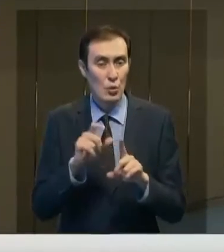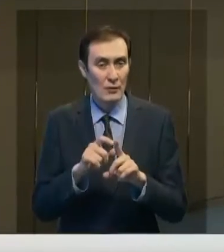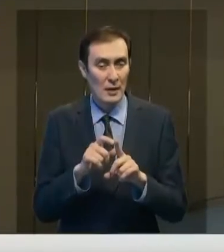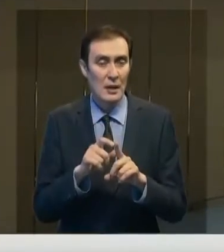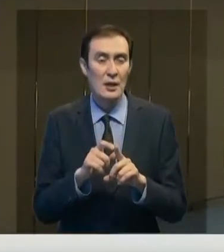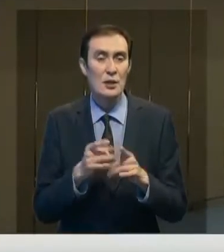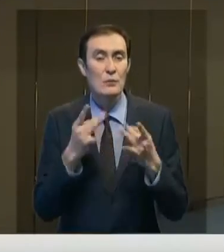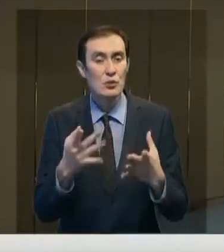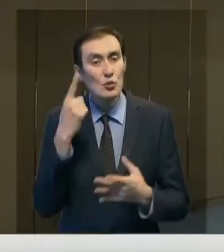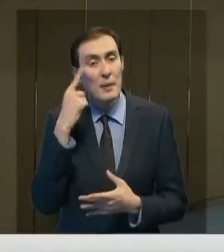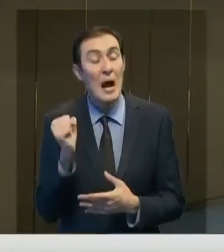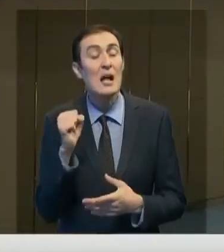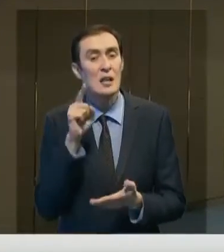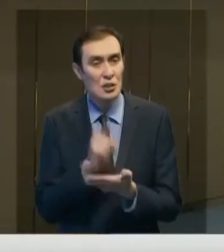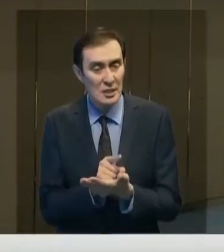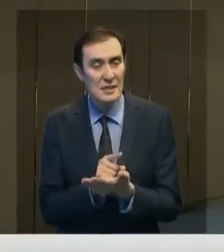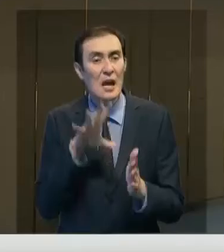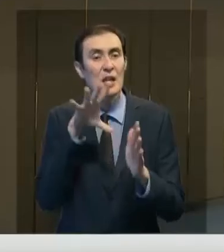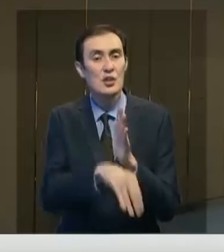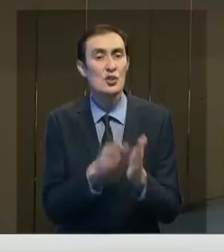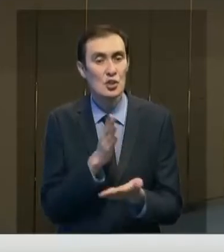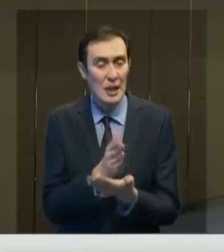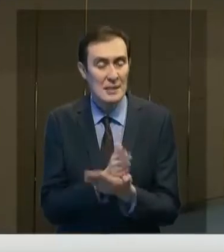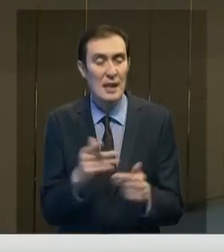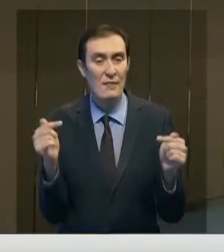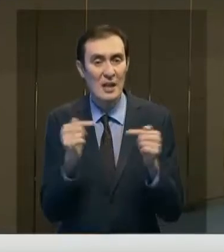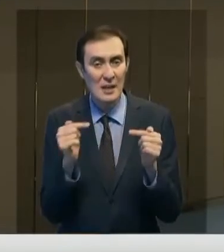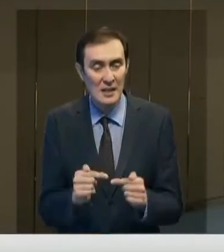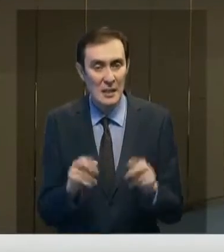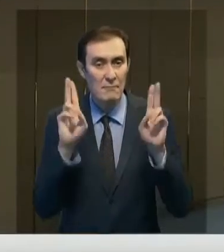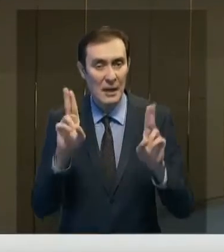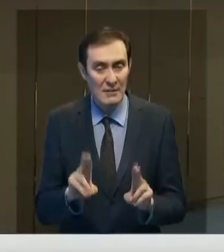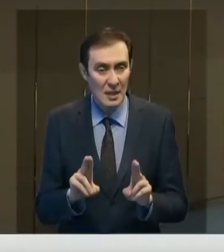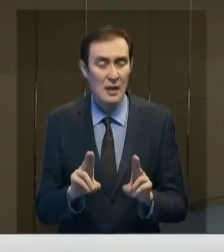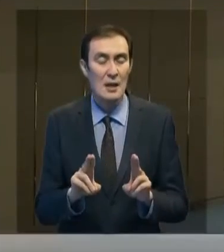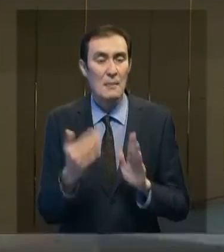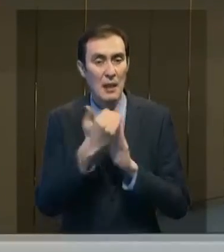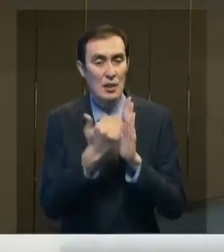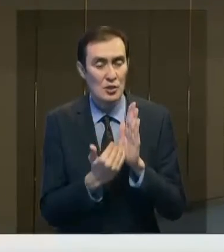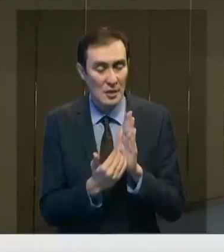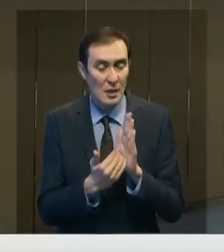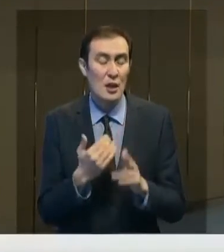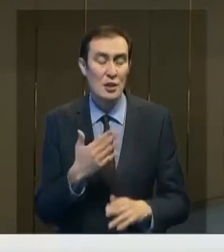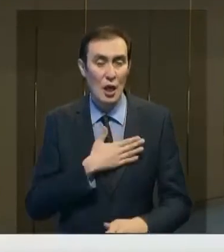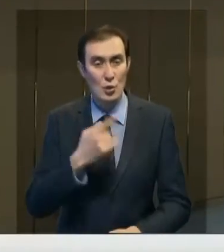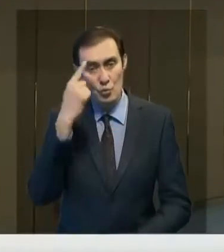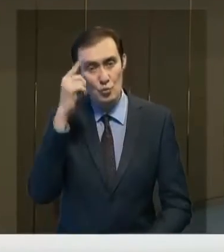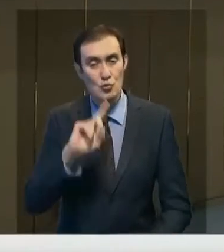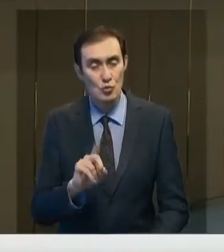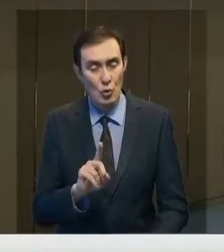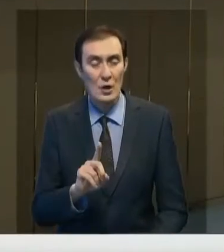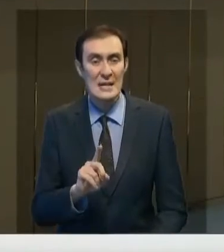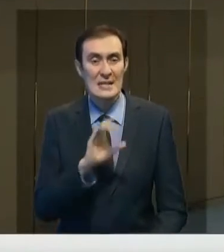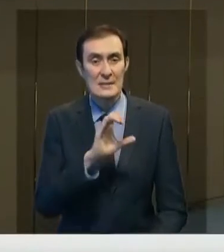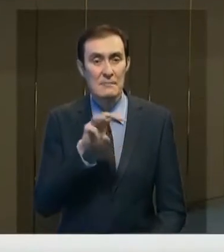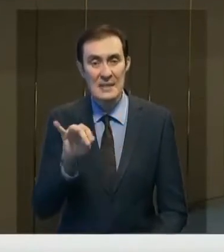не упомянуты, они должны содержаться в конкретных нормах, положениях. А я считаю, что